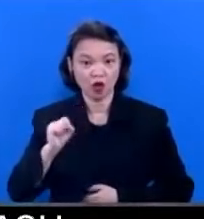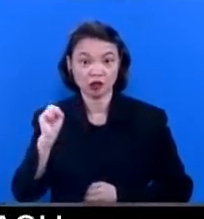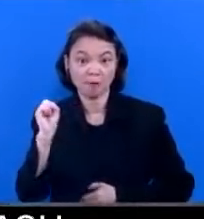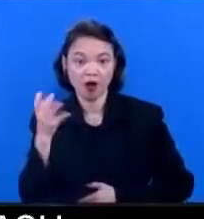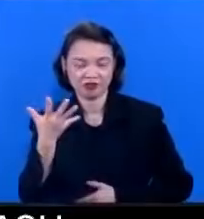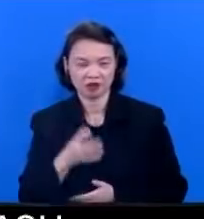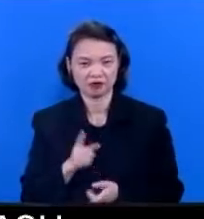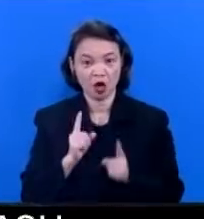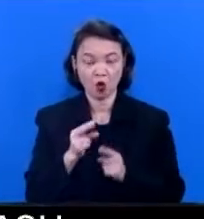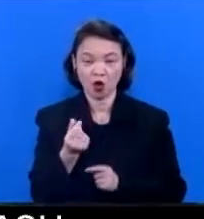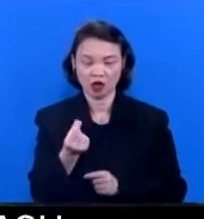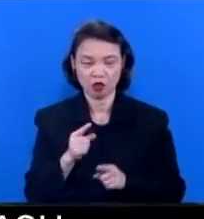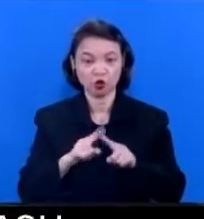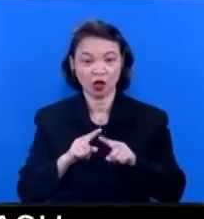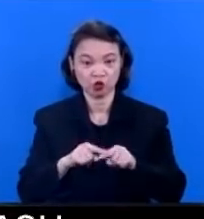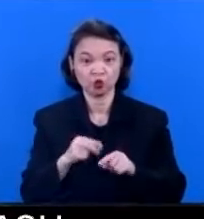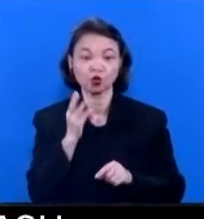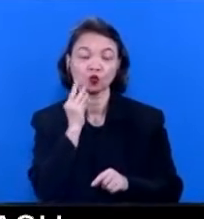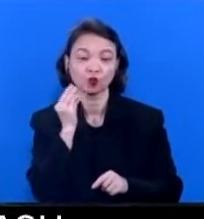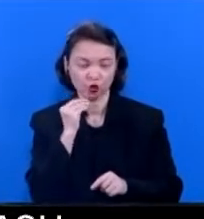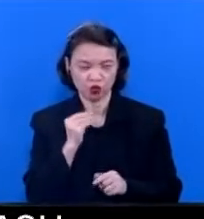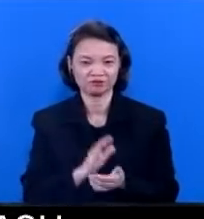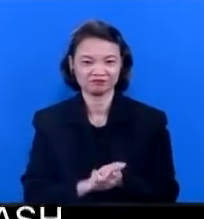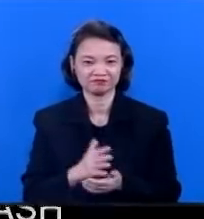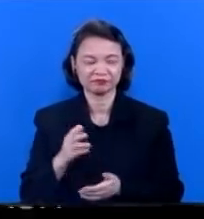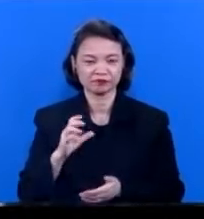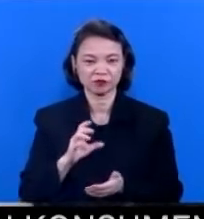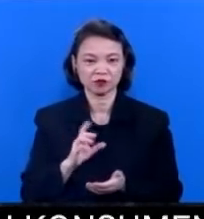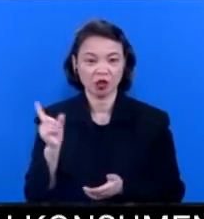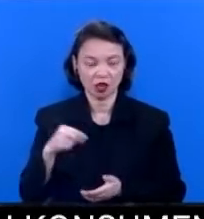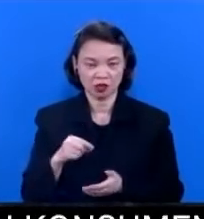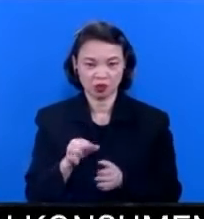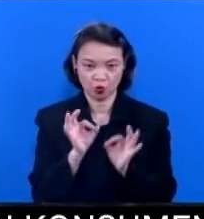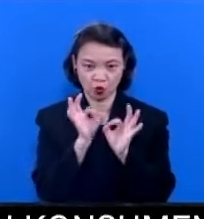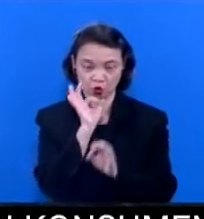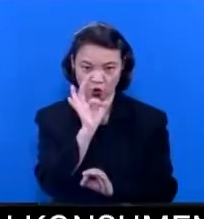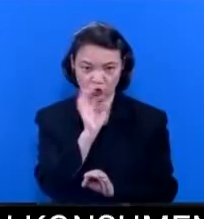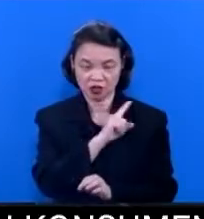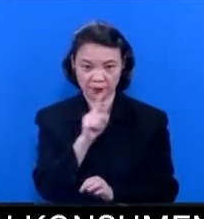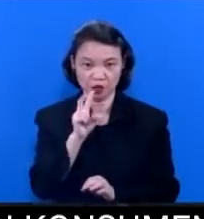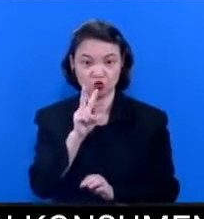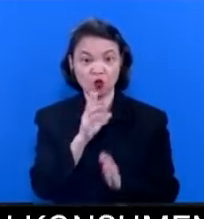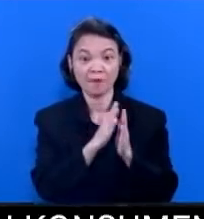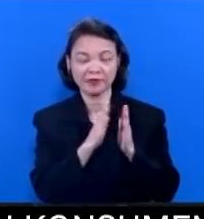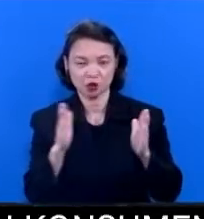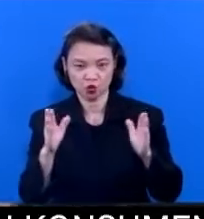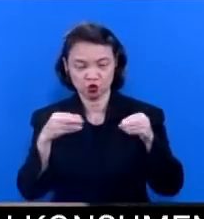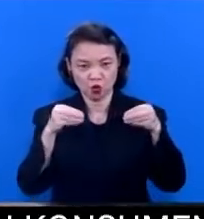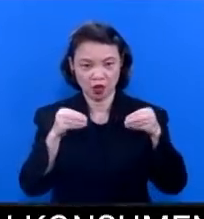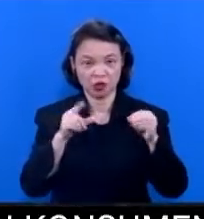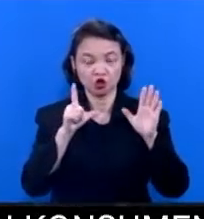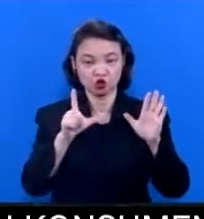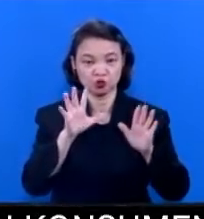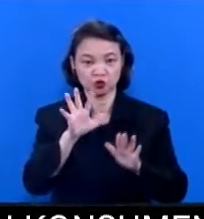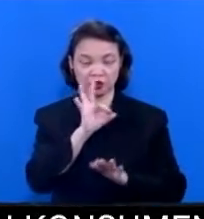Kalau harganya tergantung dari umur, ada yang umur misal dari menetas, dia dari 0 sampai 2 minggu, bisa dijual 75.000